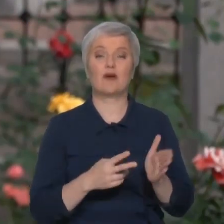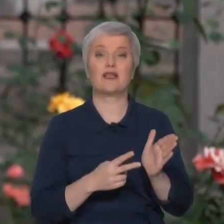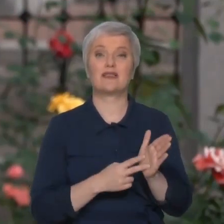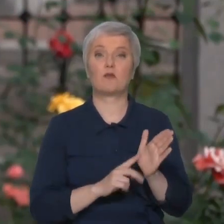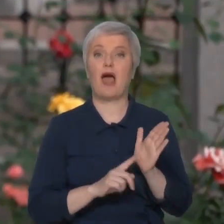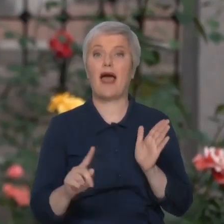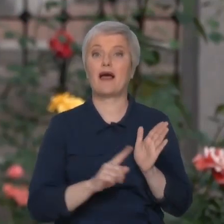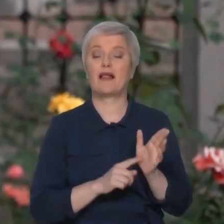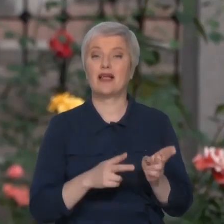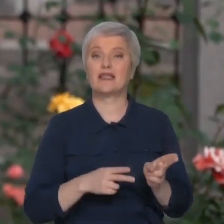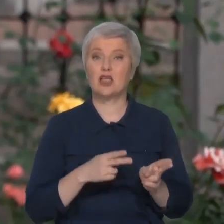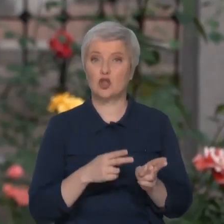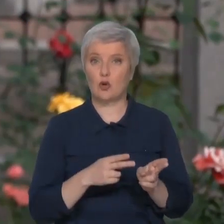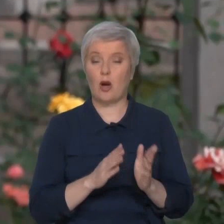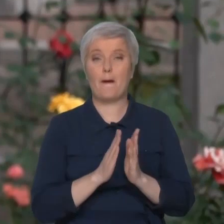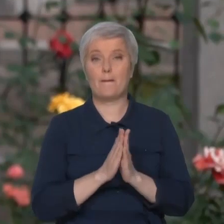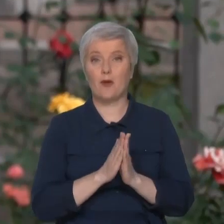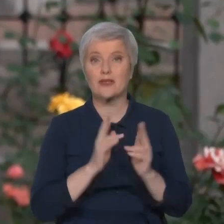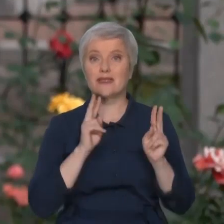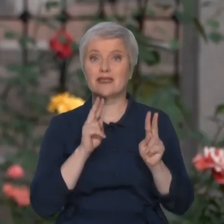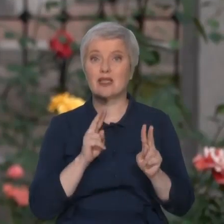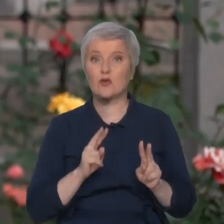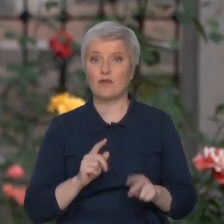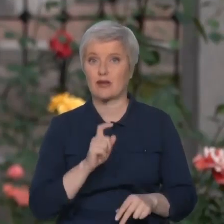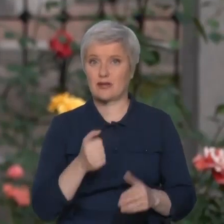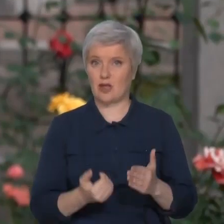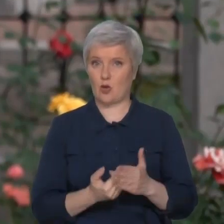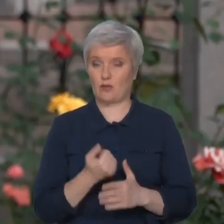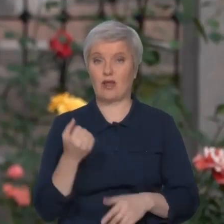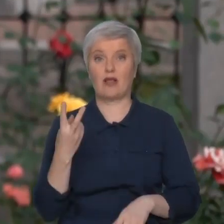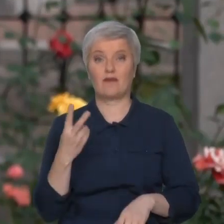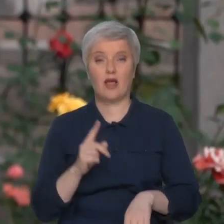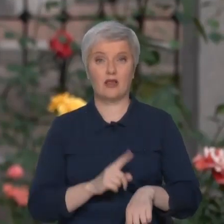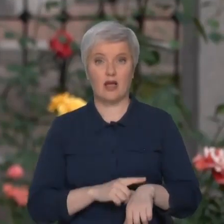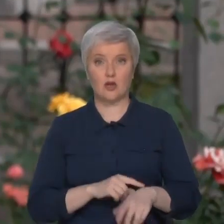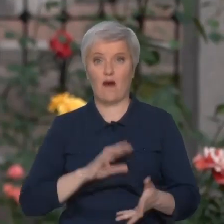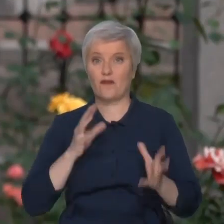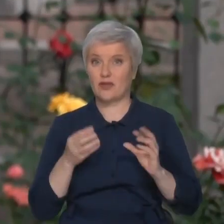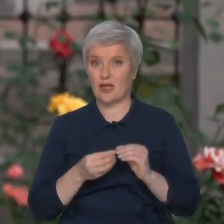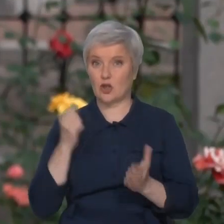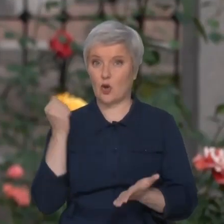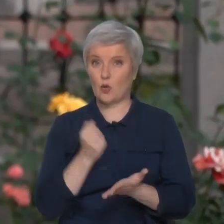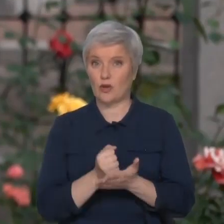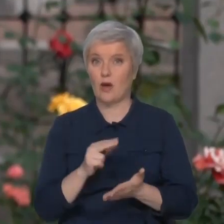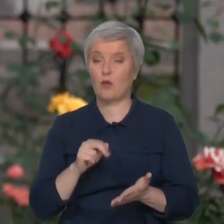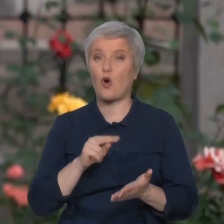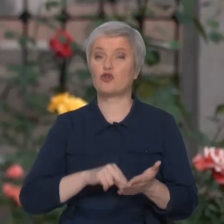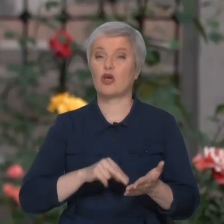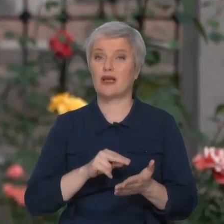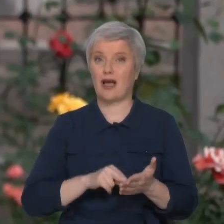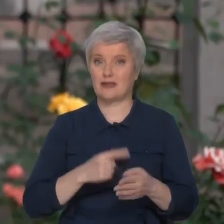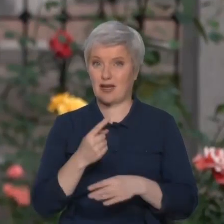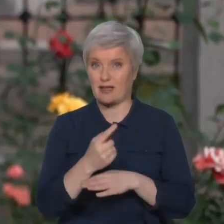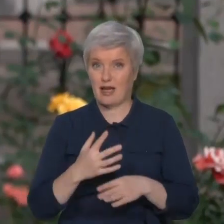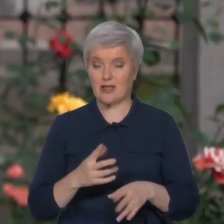тож просять слідкувати за такими оновленнями. Нагадаю, що близько 12-ї внаслідок ударів по Черкасах саме